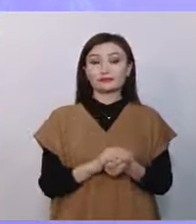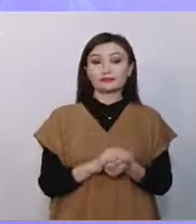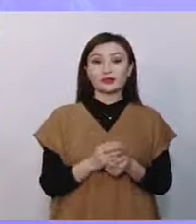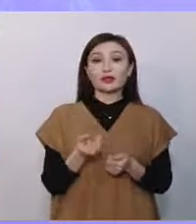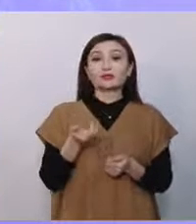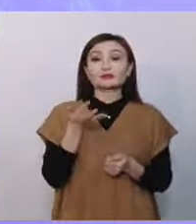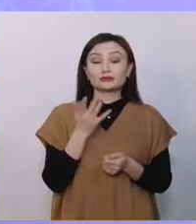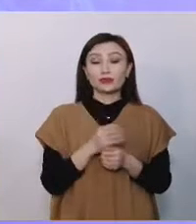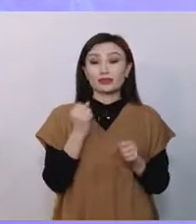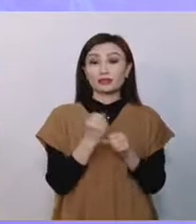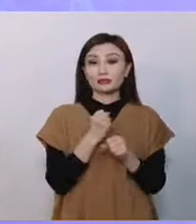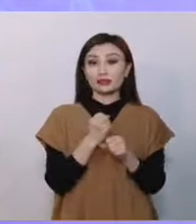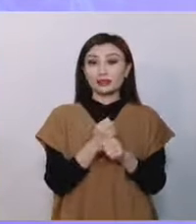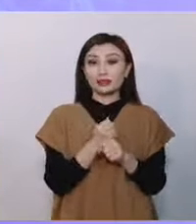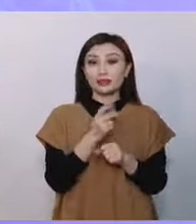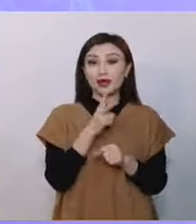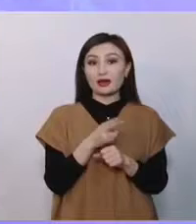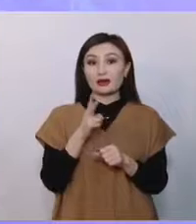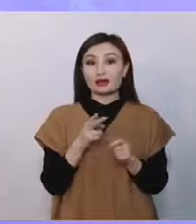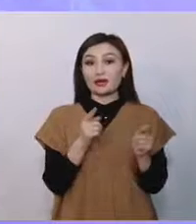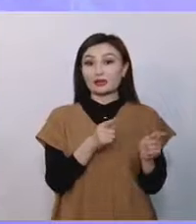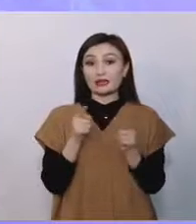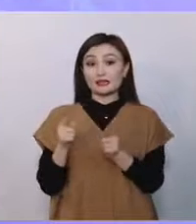сколько сделали разрезов